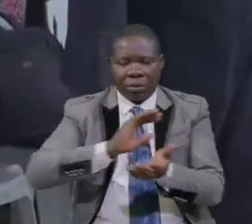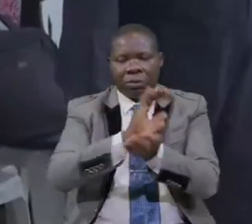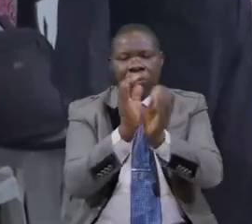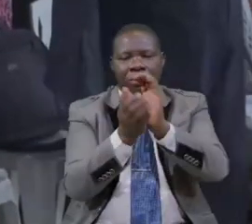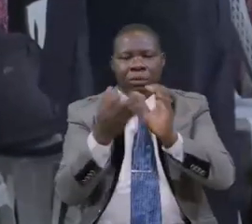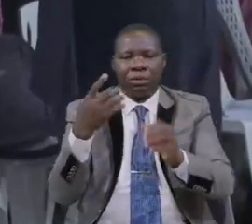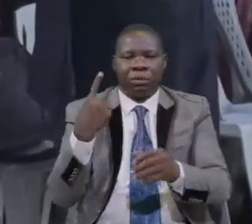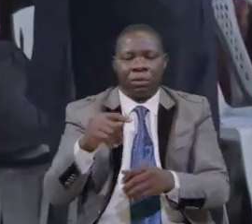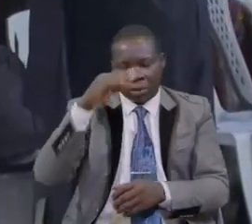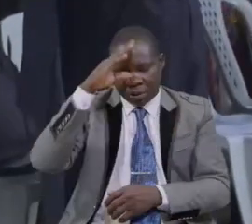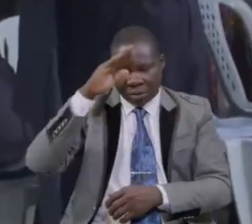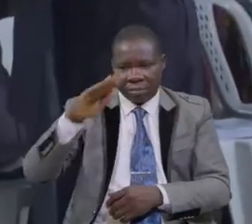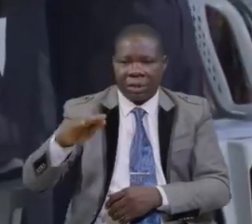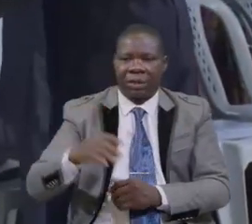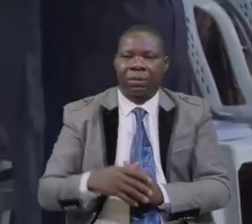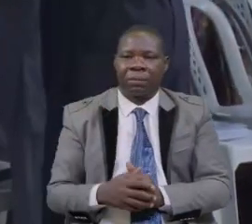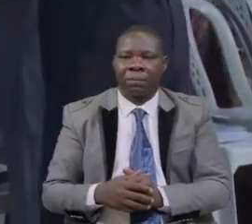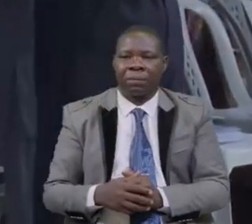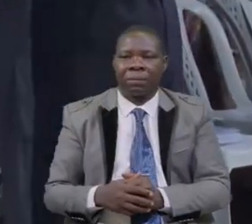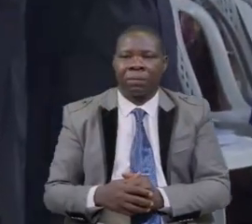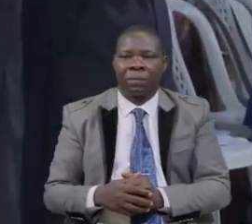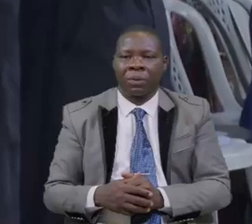Il y a eu la conversion de l'homme.